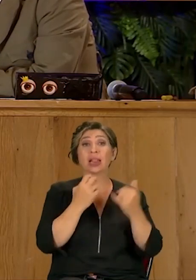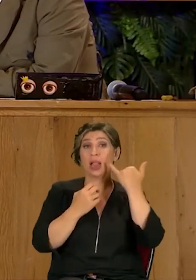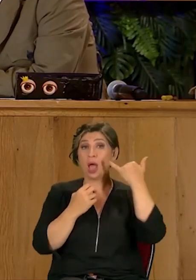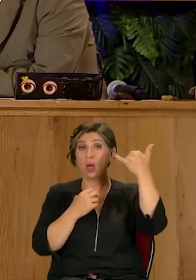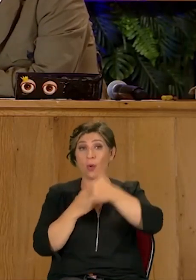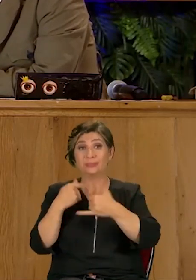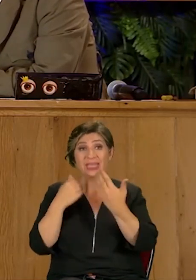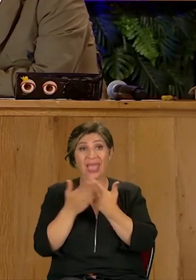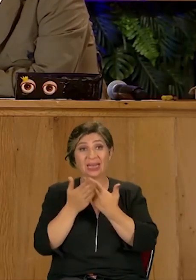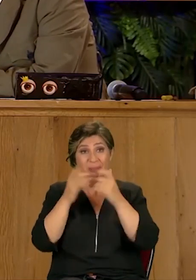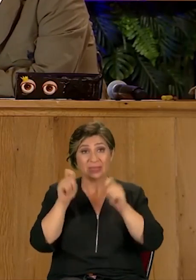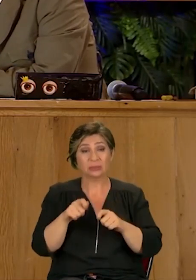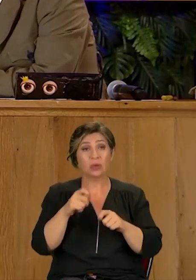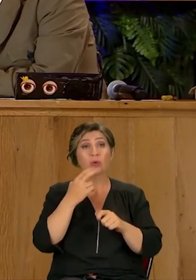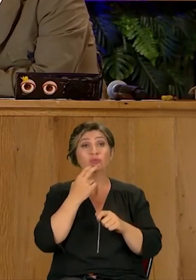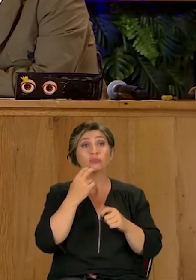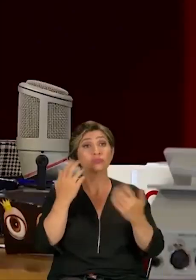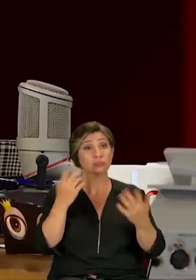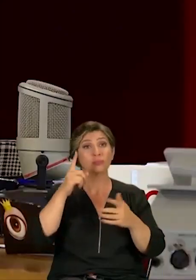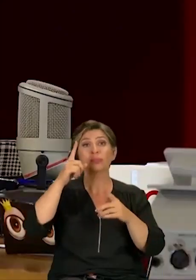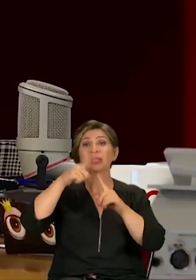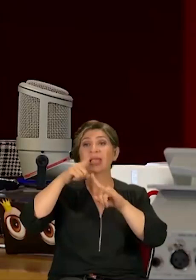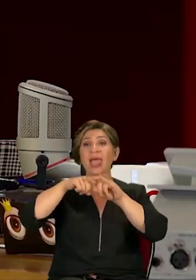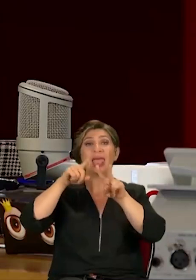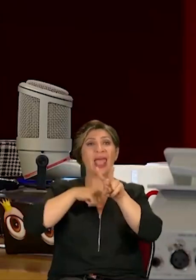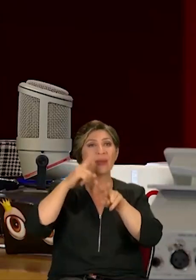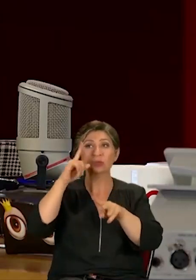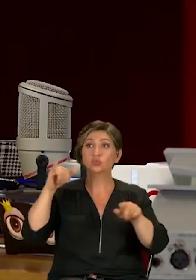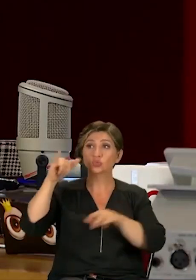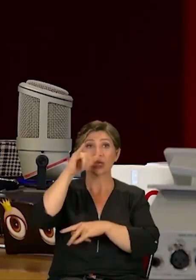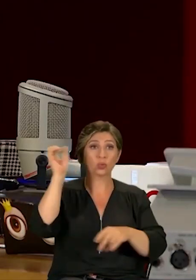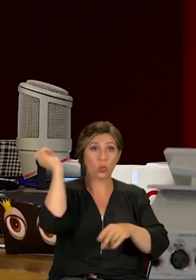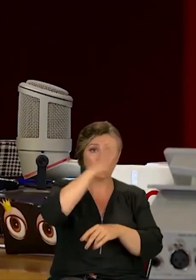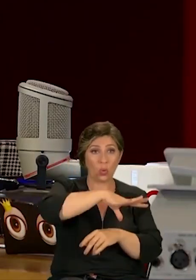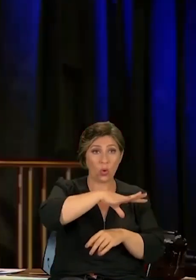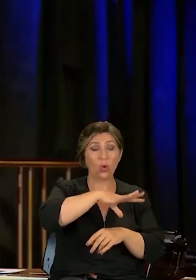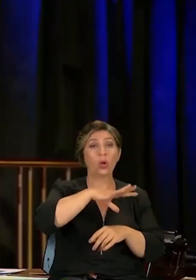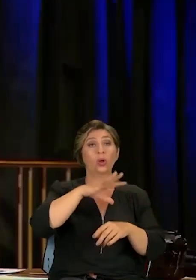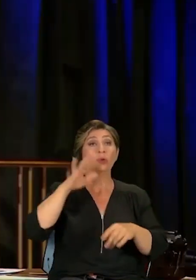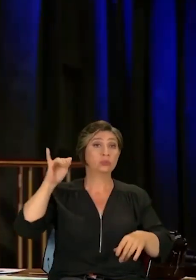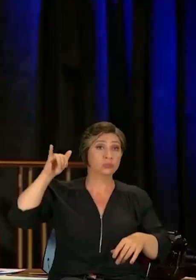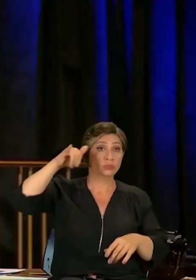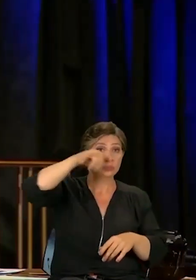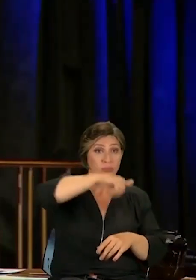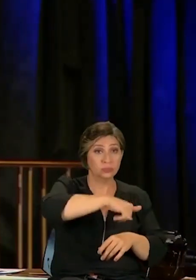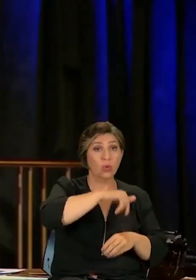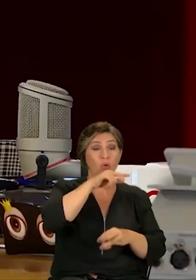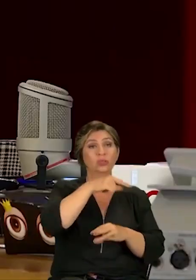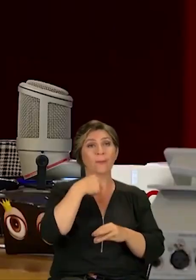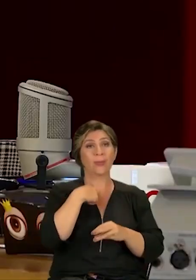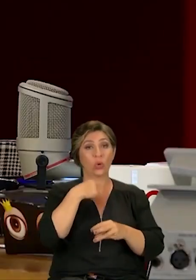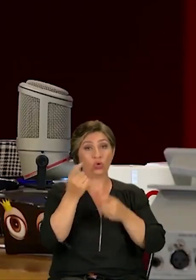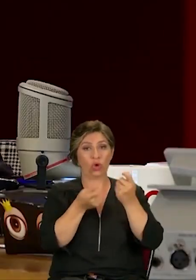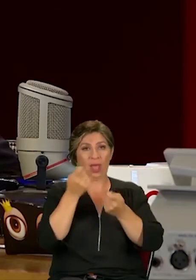arıyor. Bize yardım eder misiniz diyor. Özal da bir Türk Hava Yolu'ndan bir uçak yolluyor. Ondan sonra orada ben işte